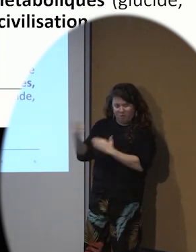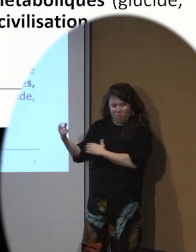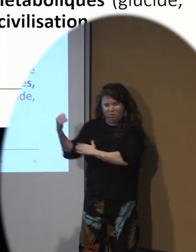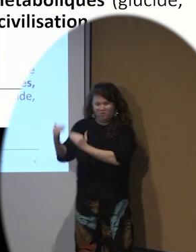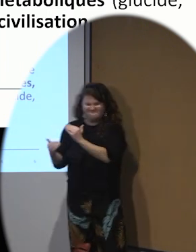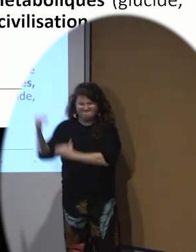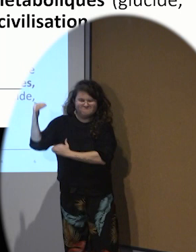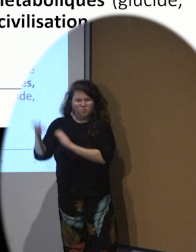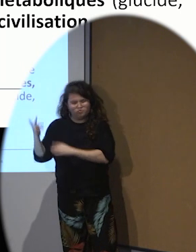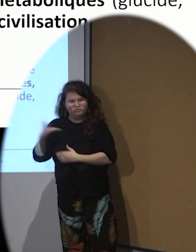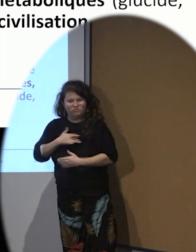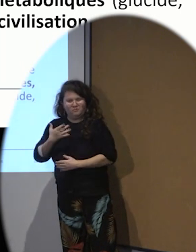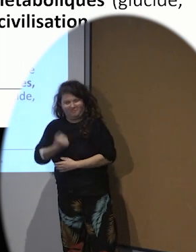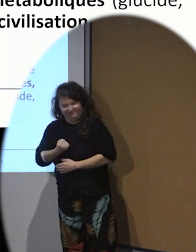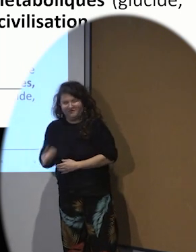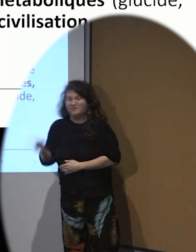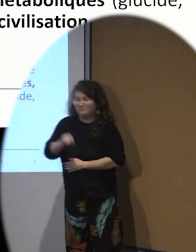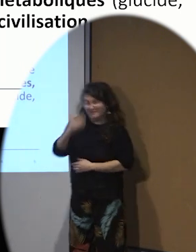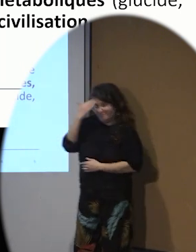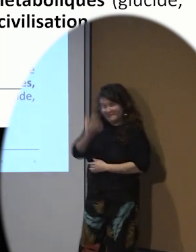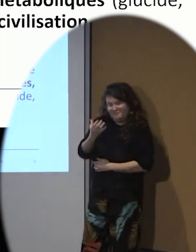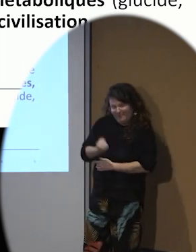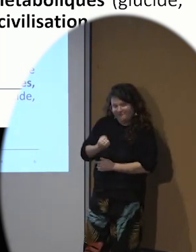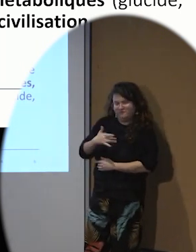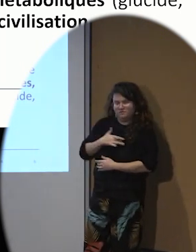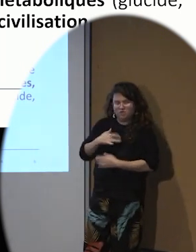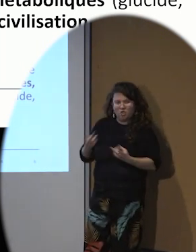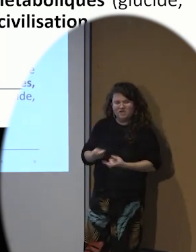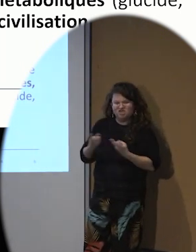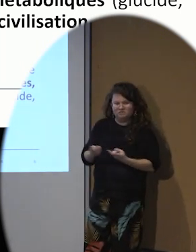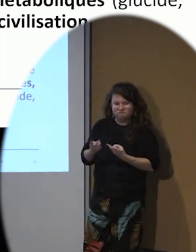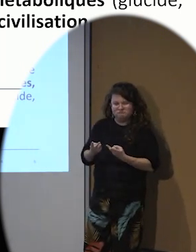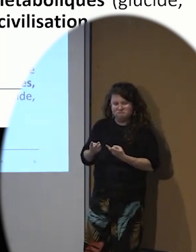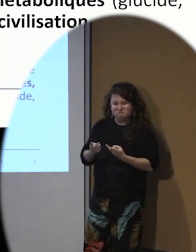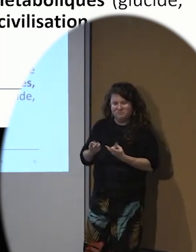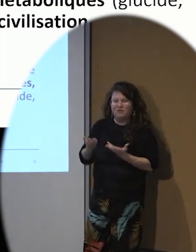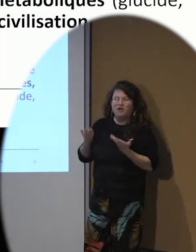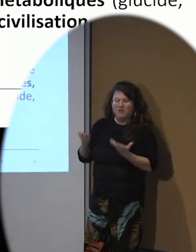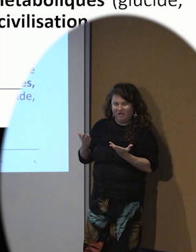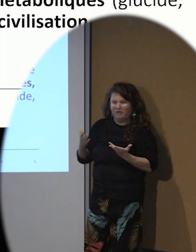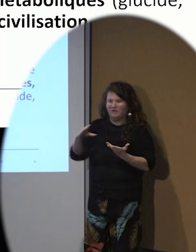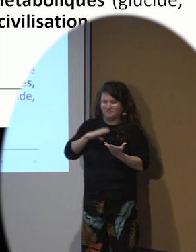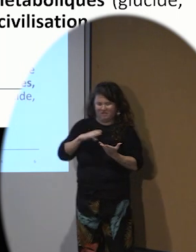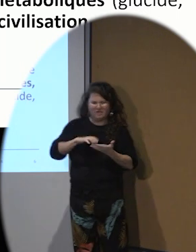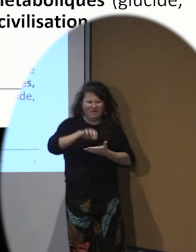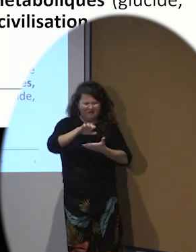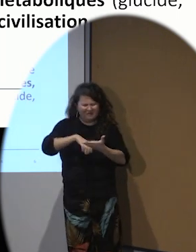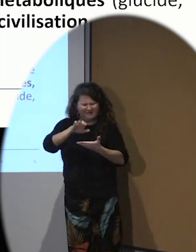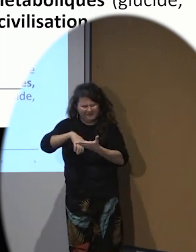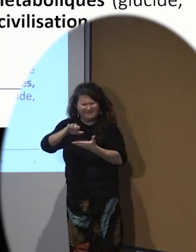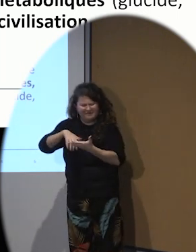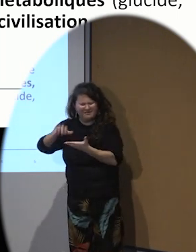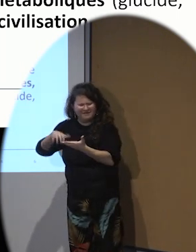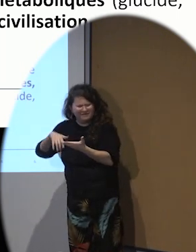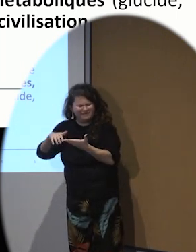Des milliers d'études vont arriver, des multiples rapports d'expertise, une littérature de plus en